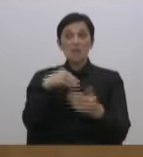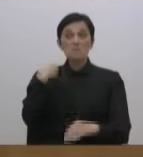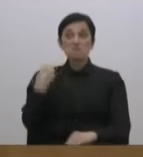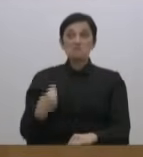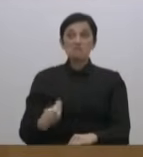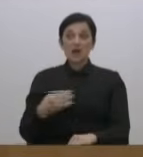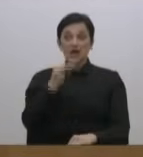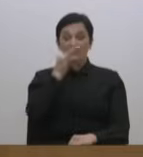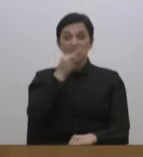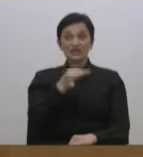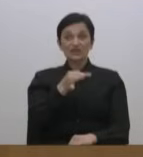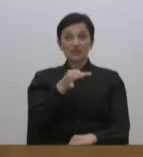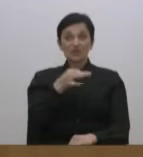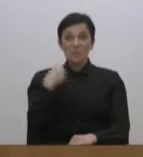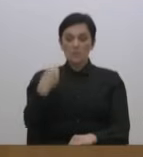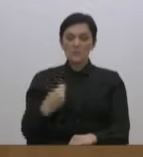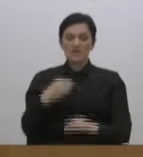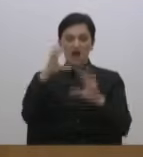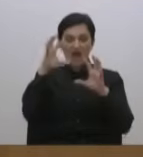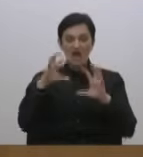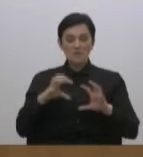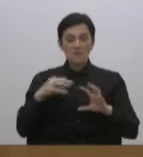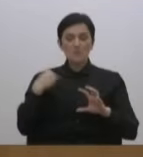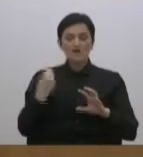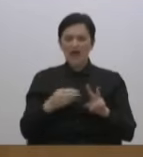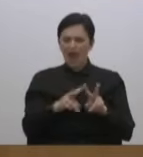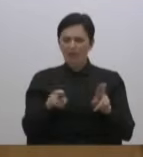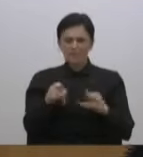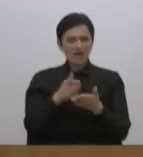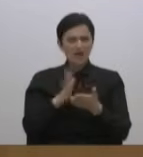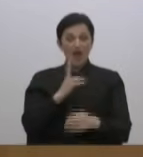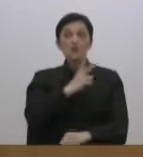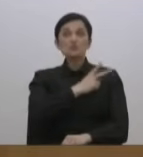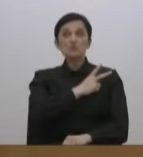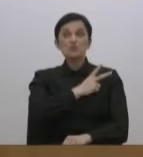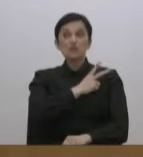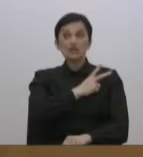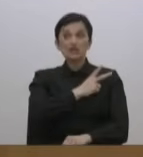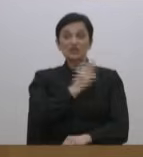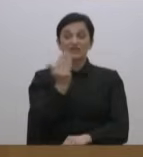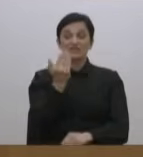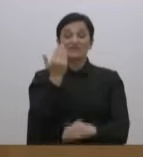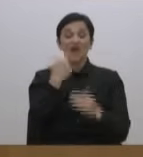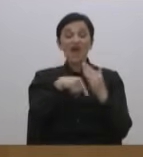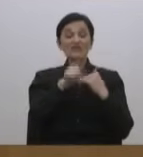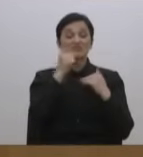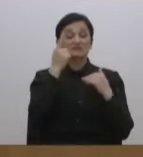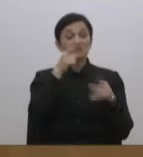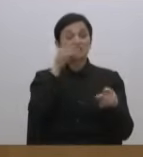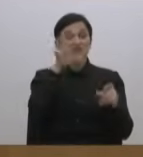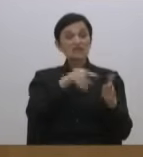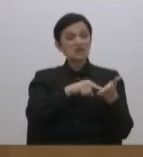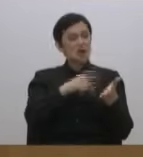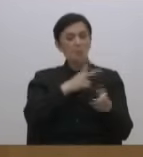ფრანგებმა გითხრეს, რომ ეს ფრანგული კანონი და ფრანგულთან ანალოგი არ არის. ბრიტანელებმა თქვენს მიერ ინიცირებულ კანონზე გითხრეს, რომ